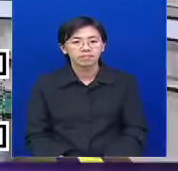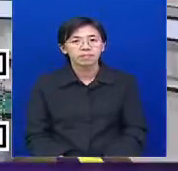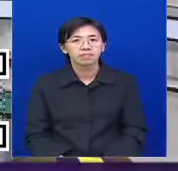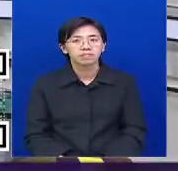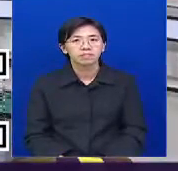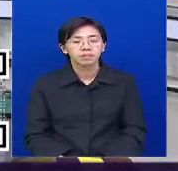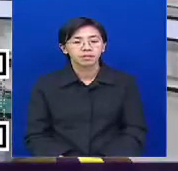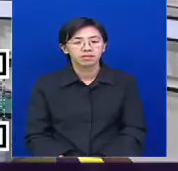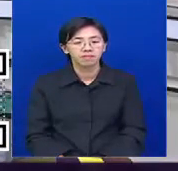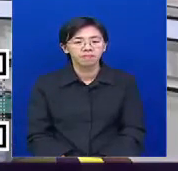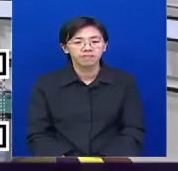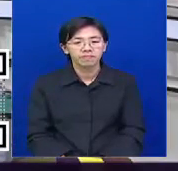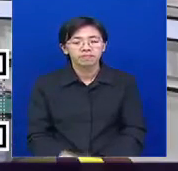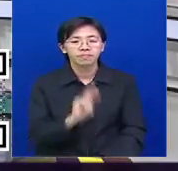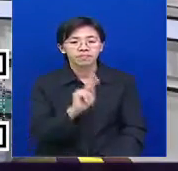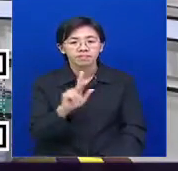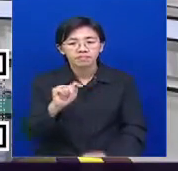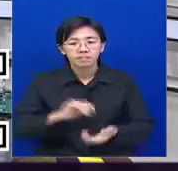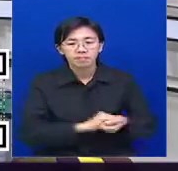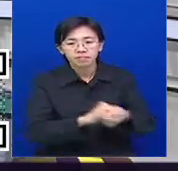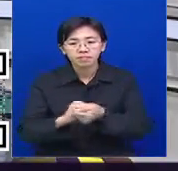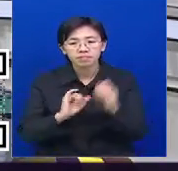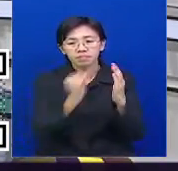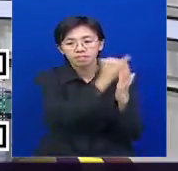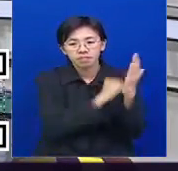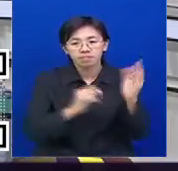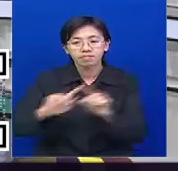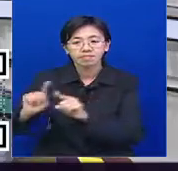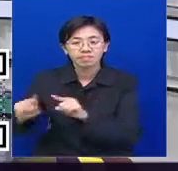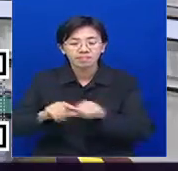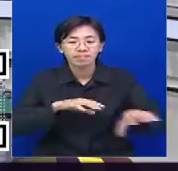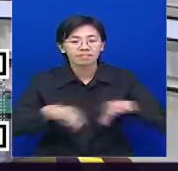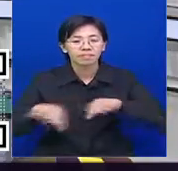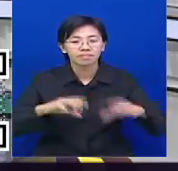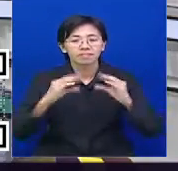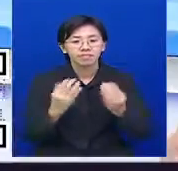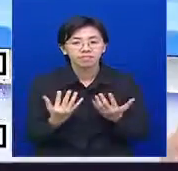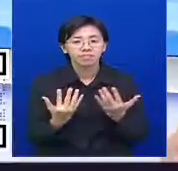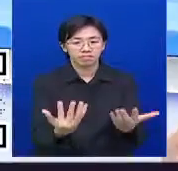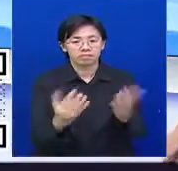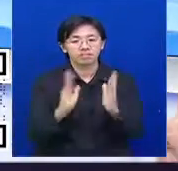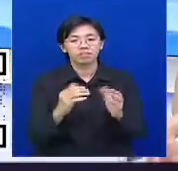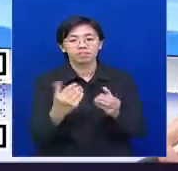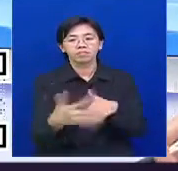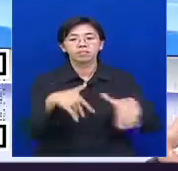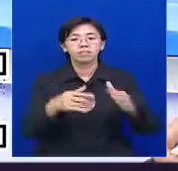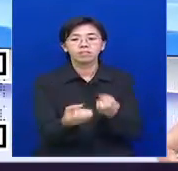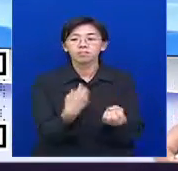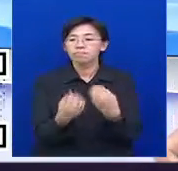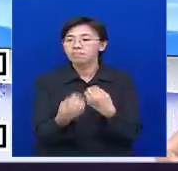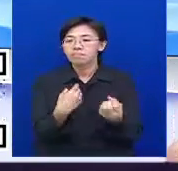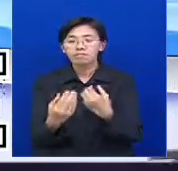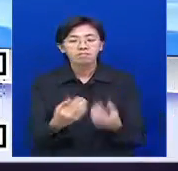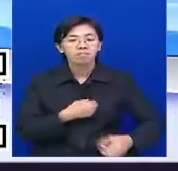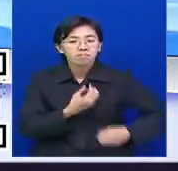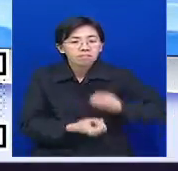ขณะเดียวกันกกต.เองนะคะก็ร่วมกับจังหวัดต่างๆตามพื้นที่ต่างๆนะคะเพื่อที่จะเปิดเวทีแสดงความคิดเห็นเรื่องของร่างรัฐธรรมนูญ